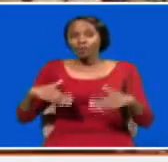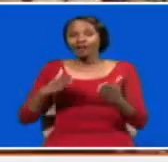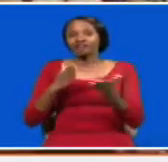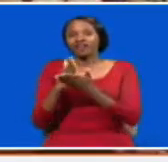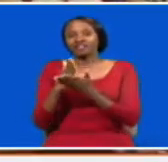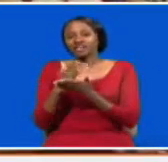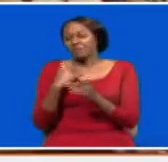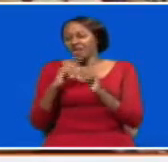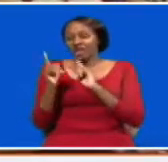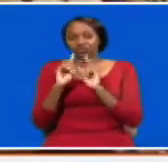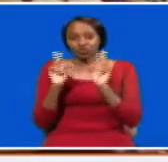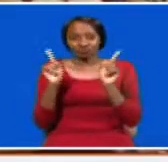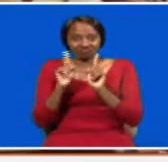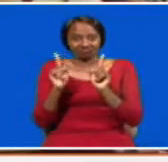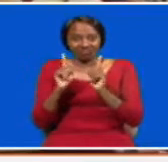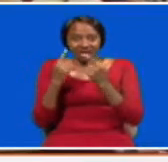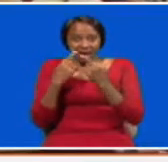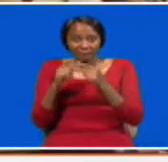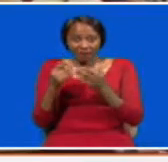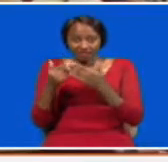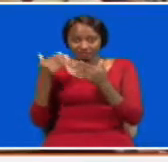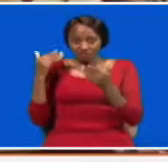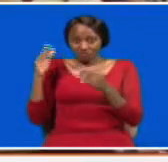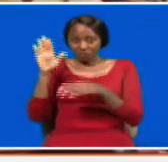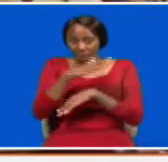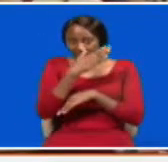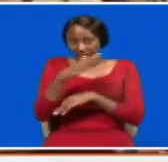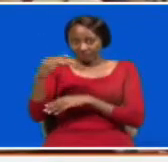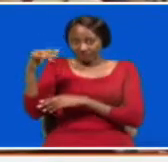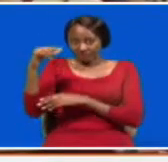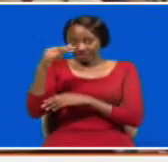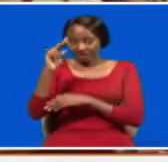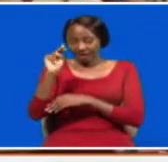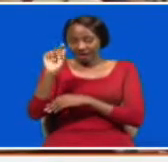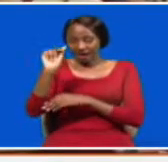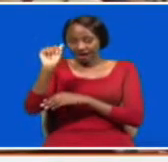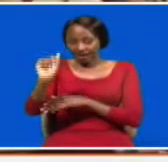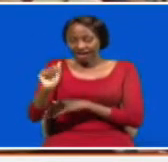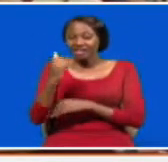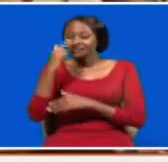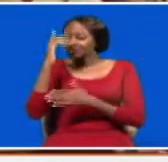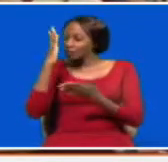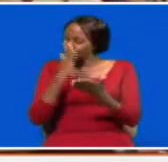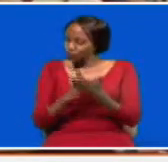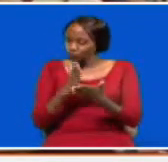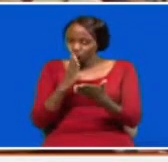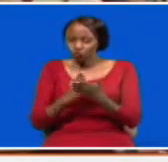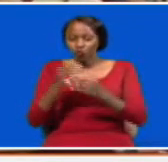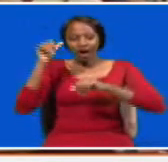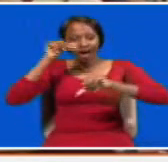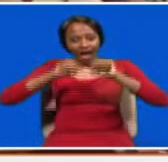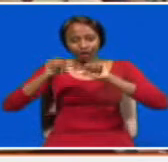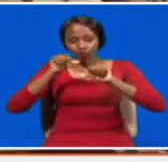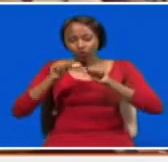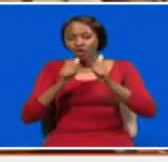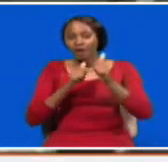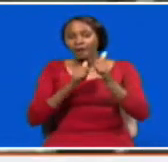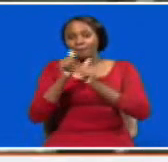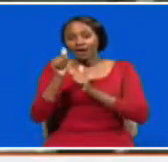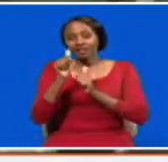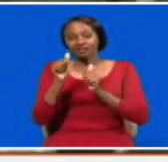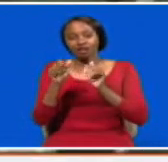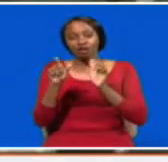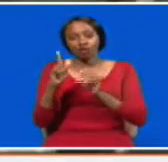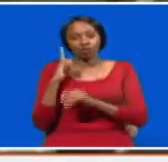change. Bunge la Ghana hata hivyo limesimama kidete kuwa litatekeleza wajibu wake na kupitisha mswada huo kuwa sheria.